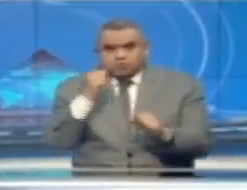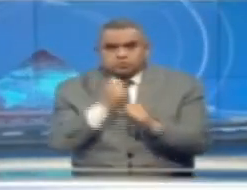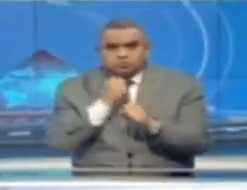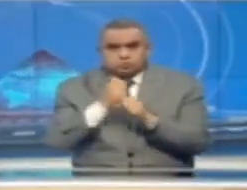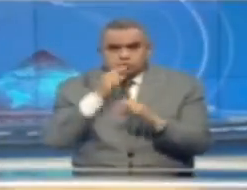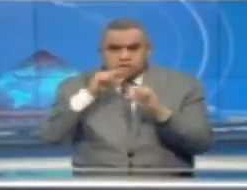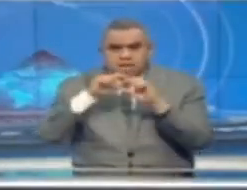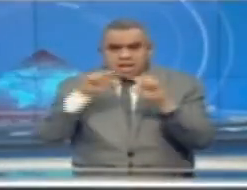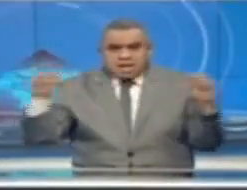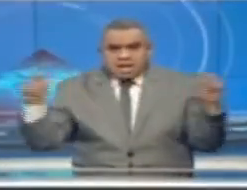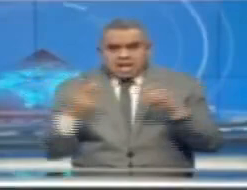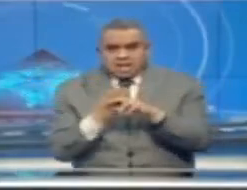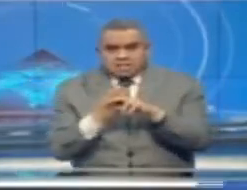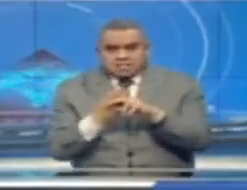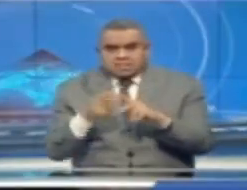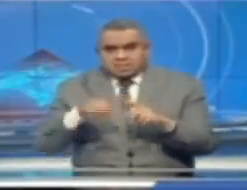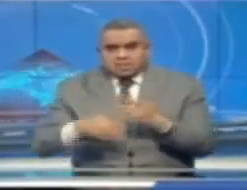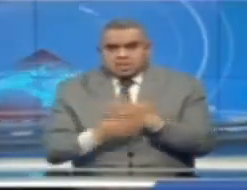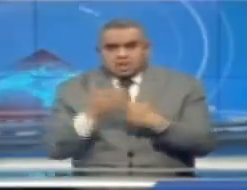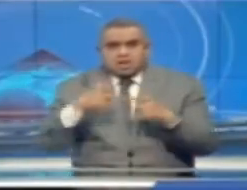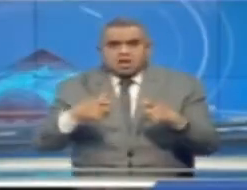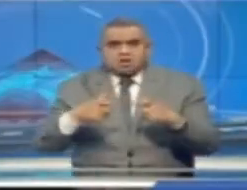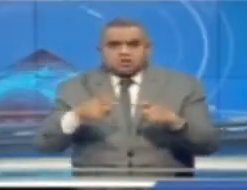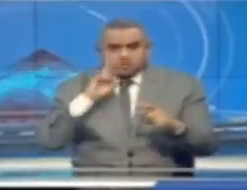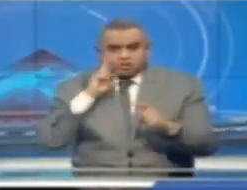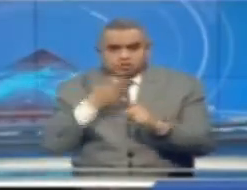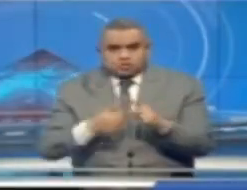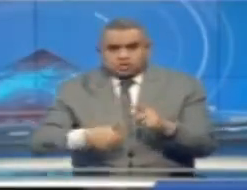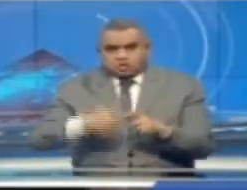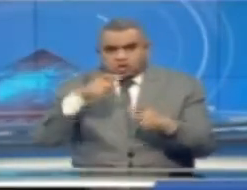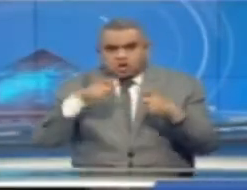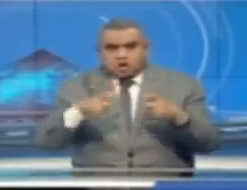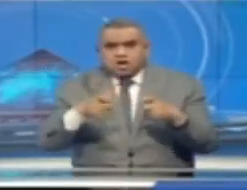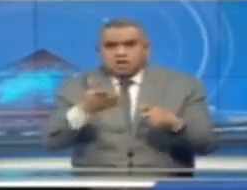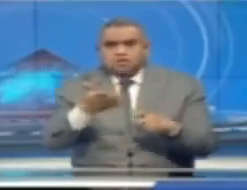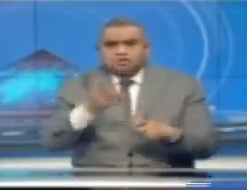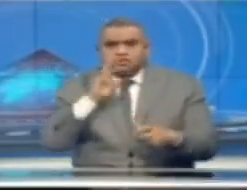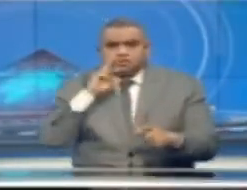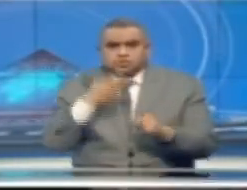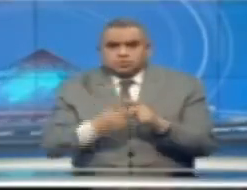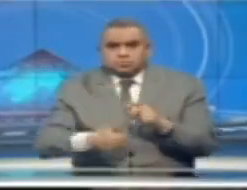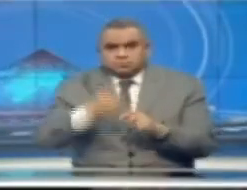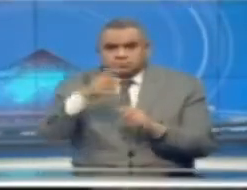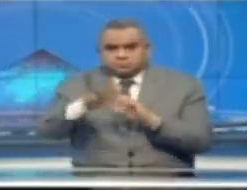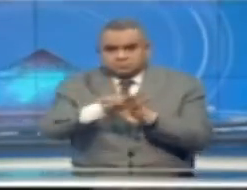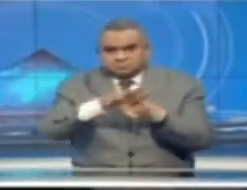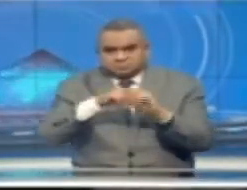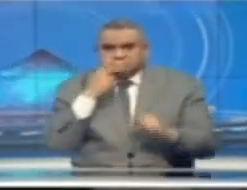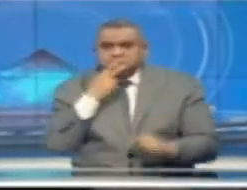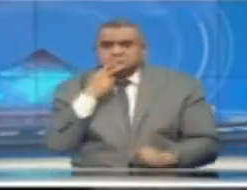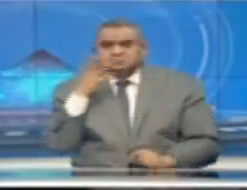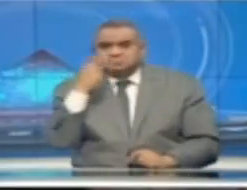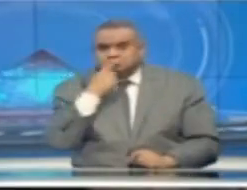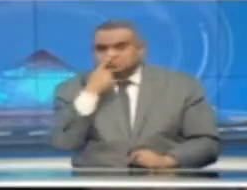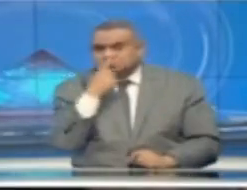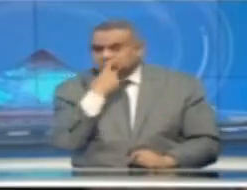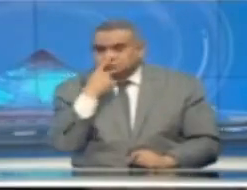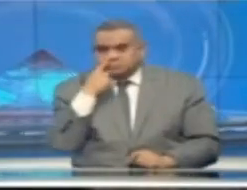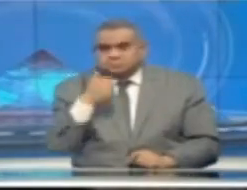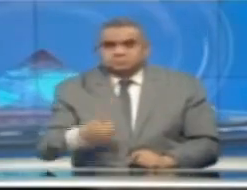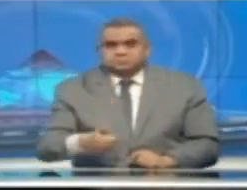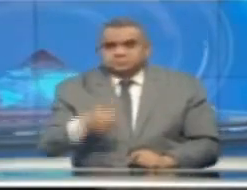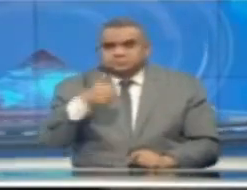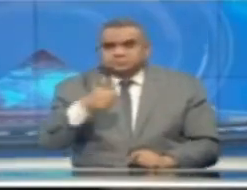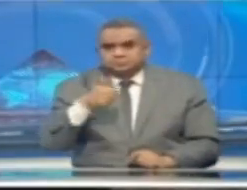بالغاز الطبيعي، الرغيف بيبقى زي ما احنا شايفين بيبقى إنتاجه أنضف وريحته أحلى، وما بيبقاش